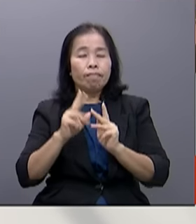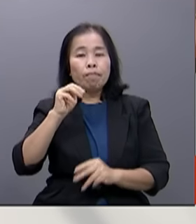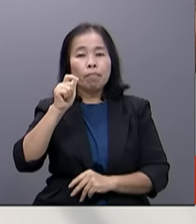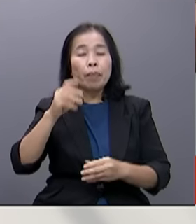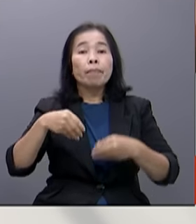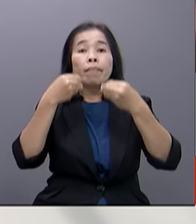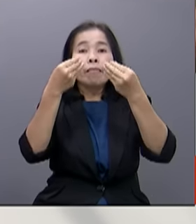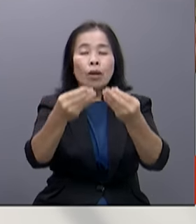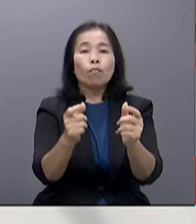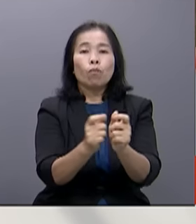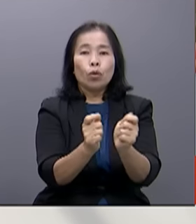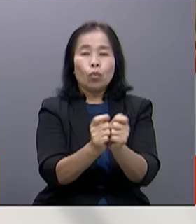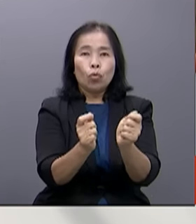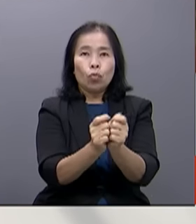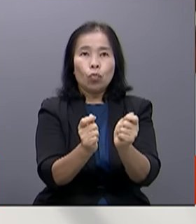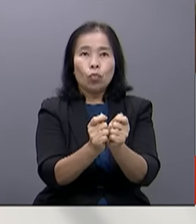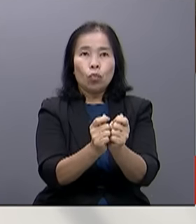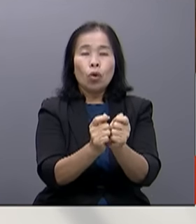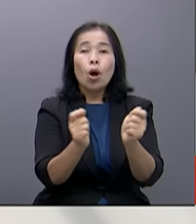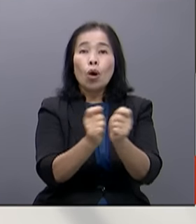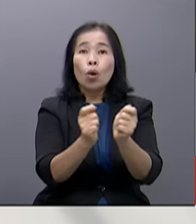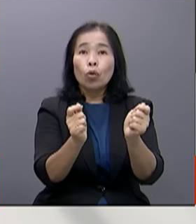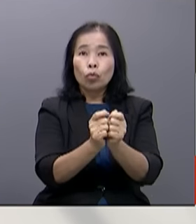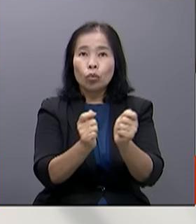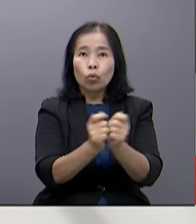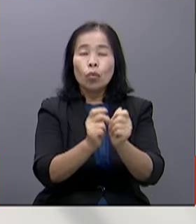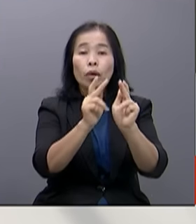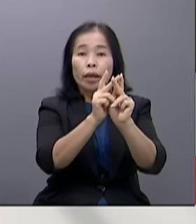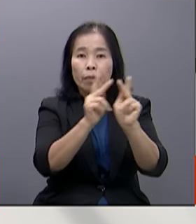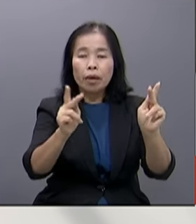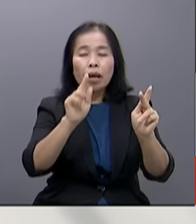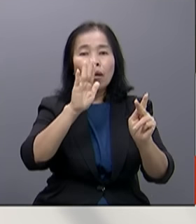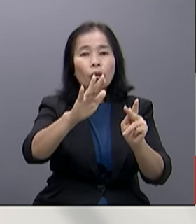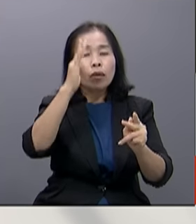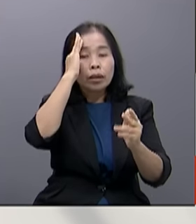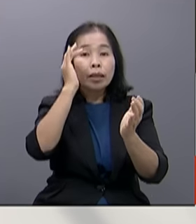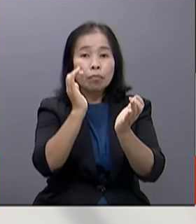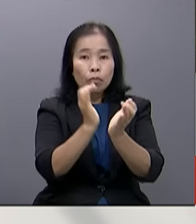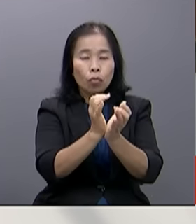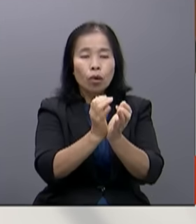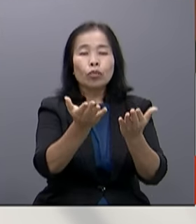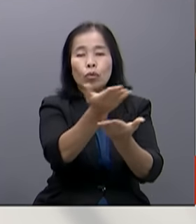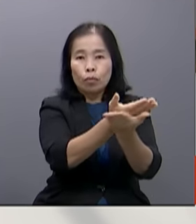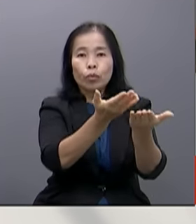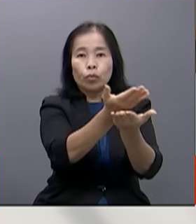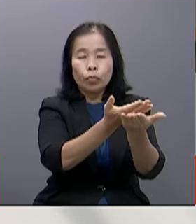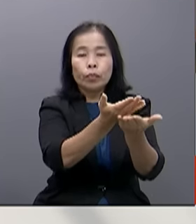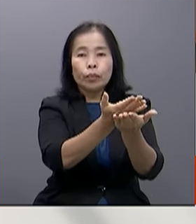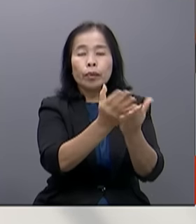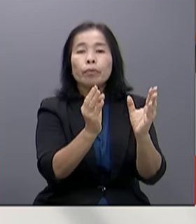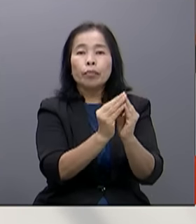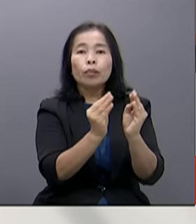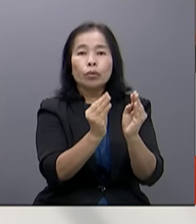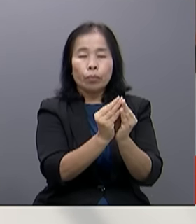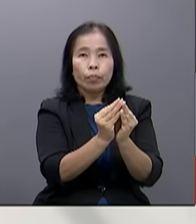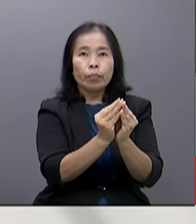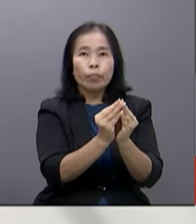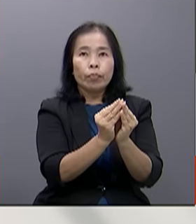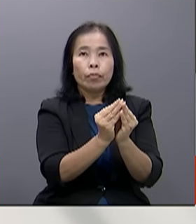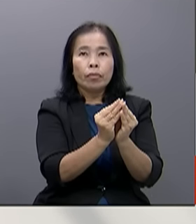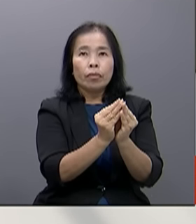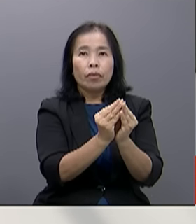ร.ว่าด้วยการดำเนินการทางวินัยเนี่ยได้ประชุมกันกองซึ่งสรุปผลจ